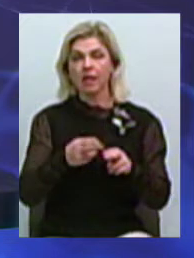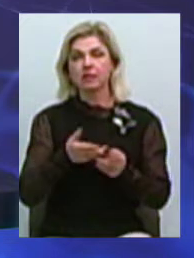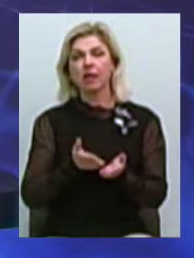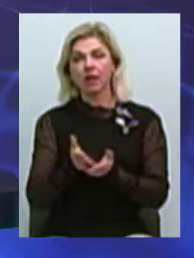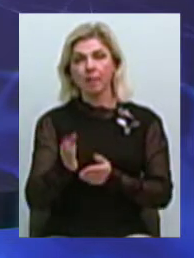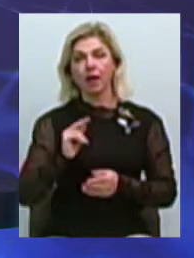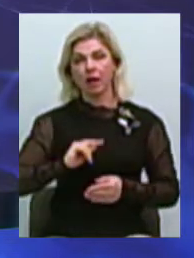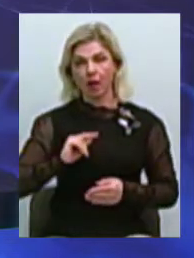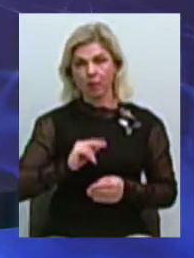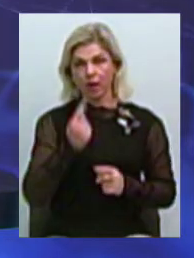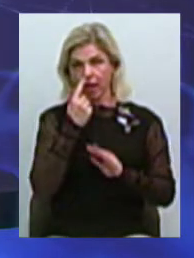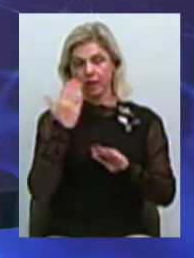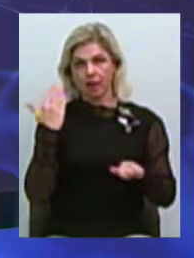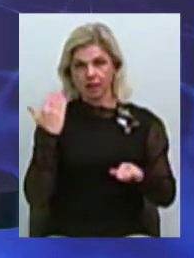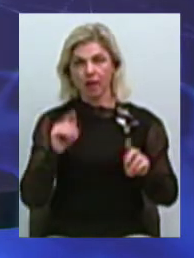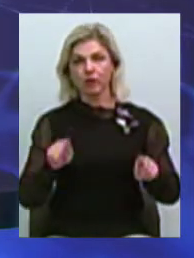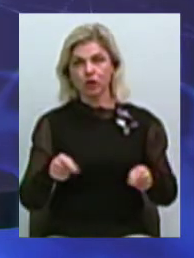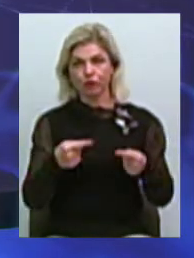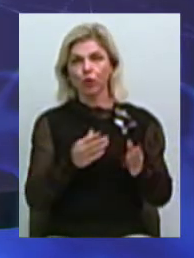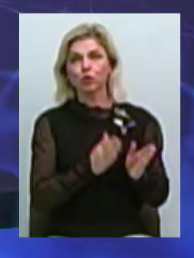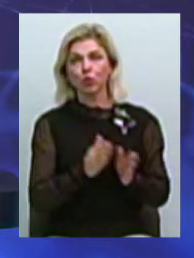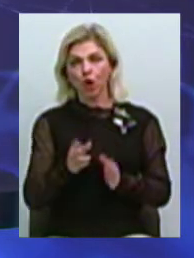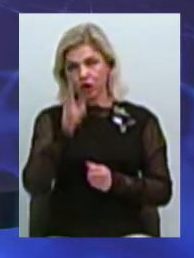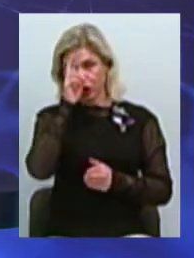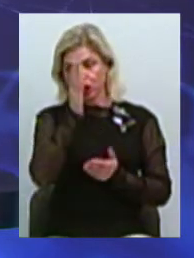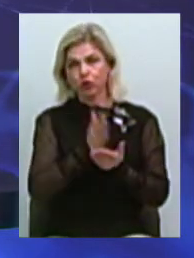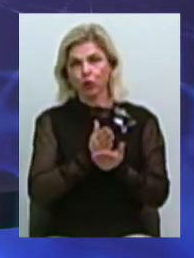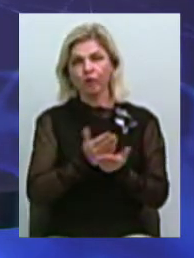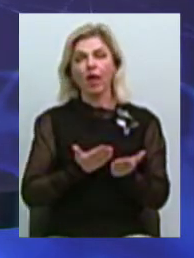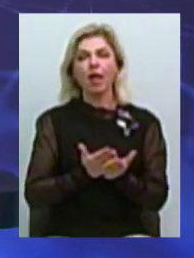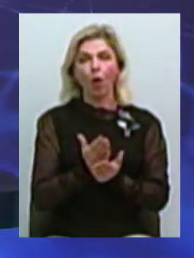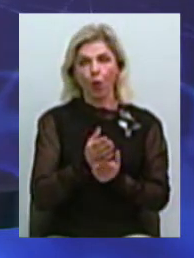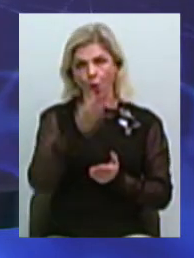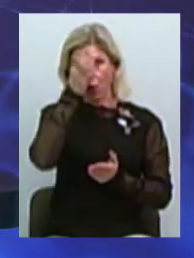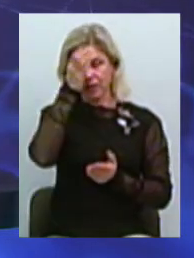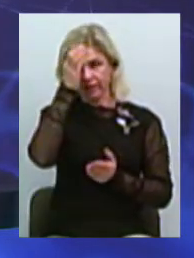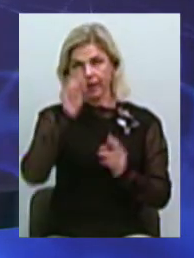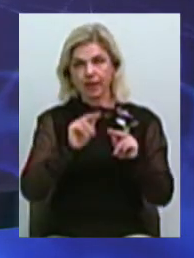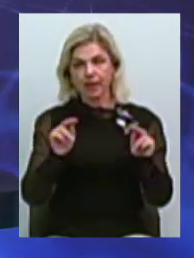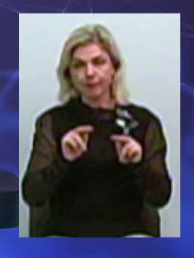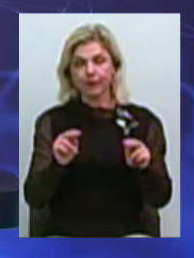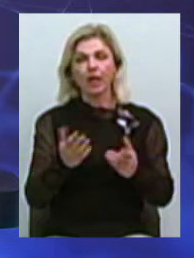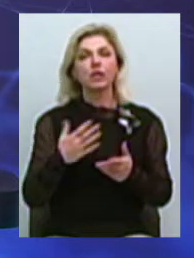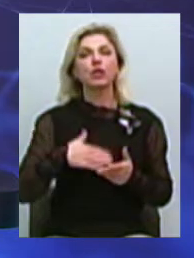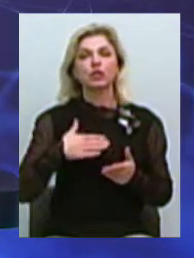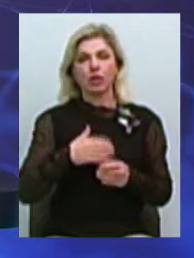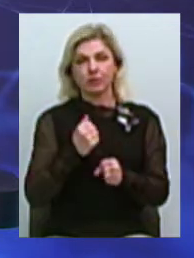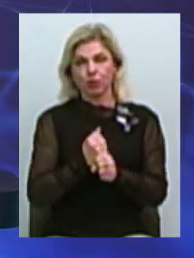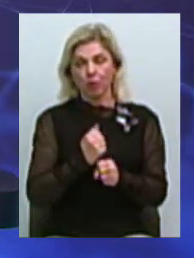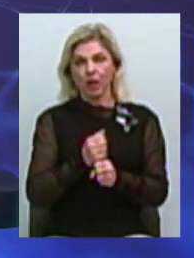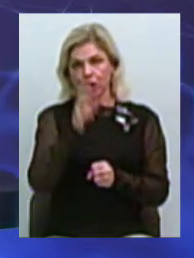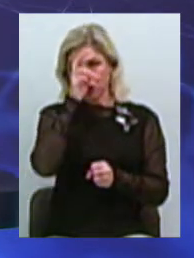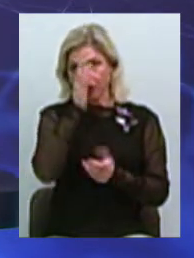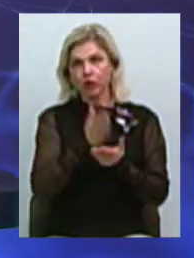роботи нещодавно створеної структури Державної служби якості освіти. Для чого створена Державна служба якості